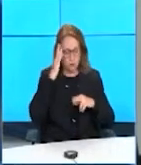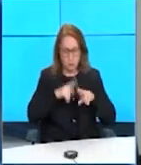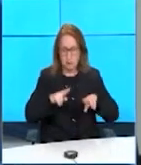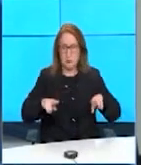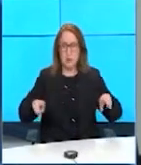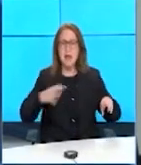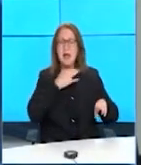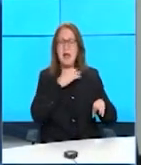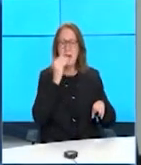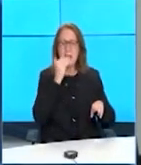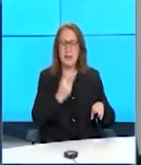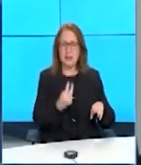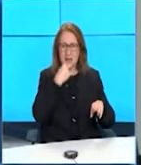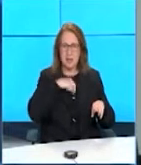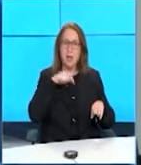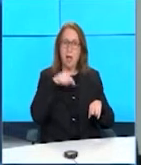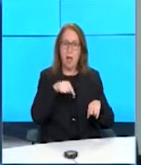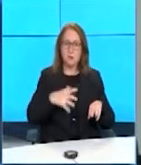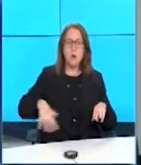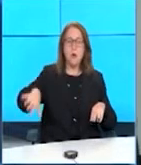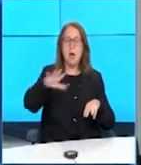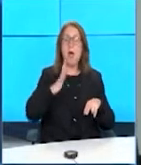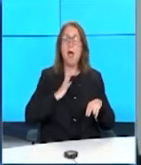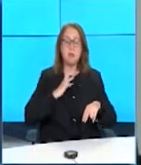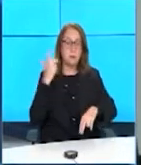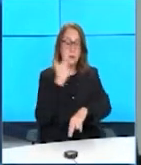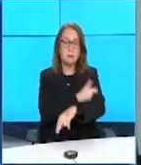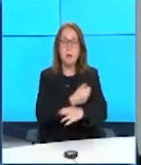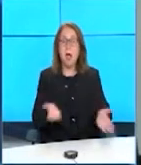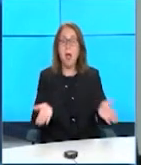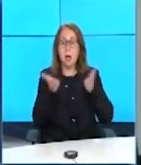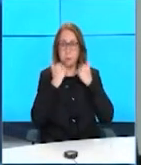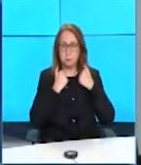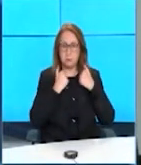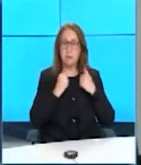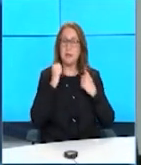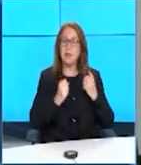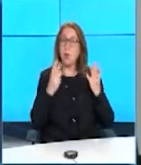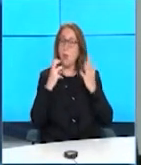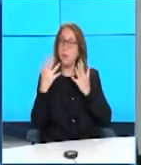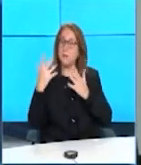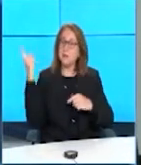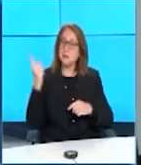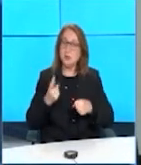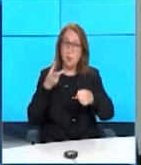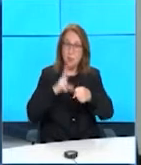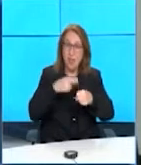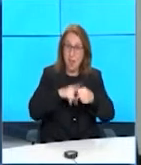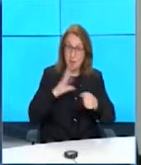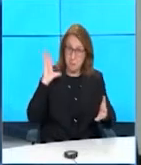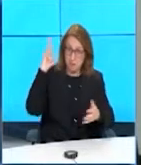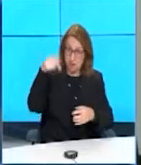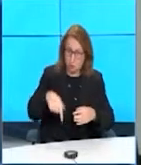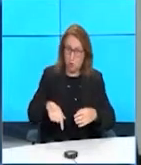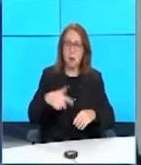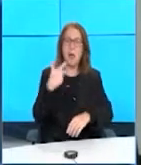να μην εμβολιαστούν, ενώ αντίστοιχα είναι τα ποσοστά και στους θανάτους. Το Εθνικό Σύστημα Υγείας βρίσκεται σε